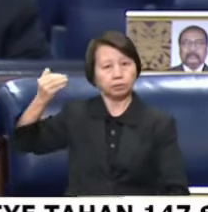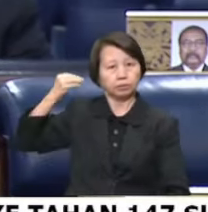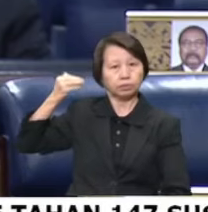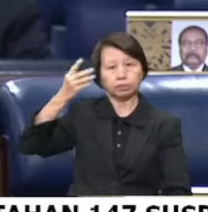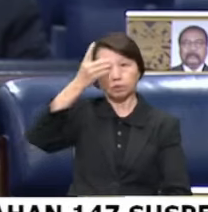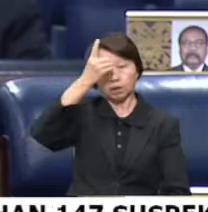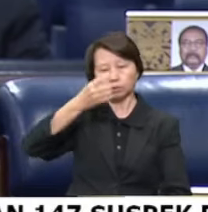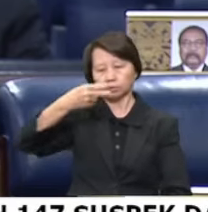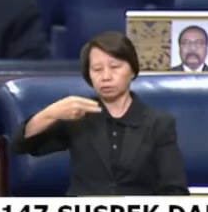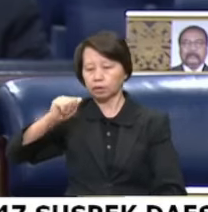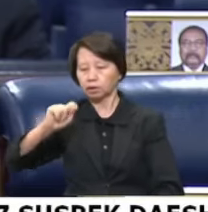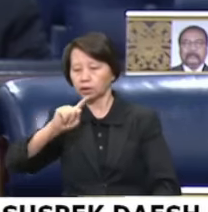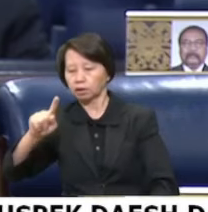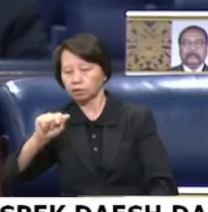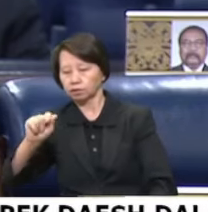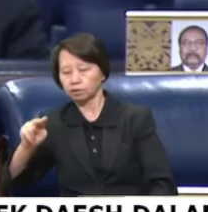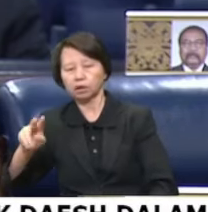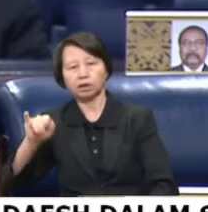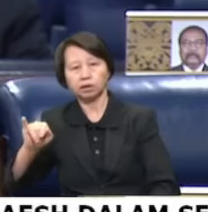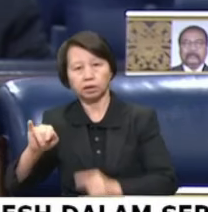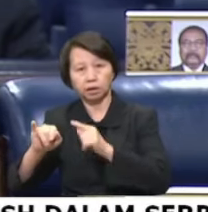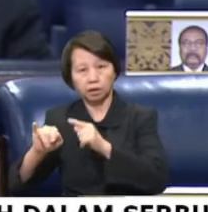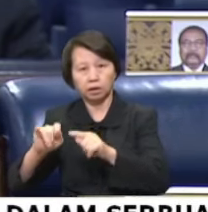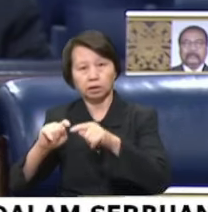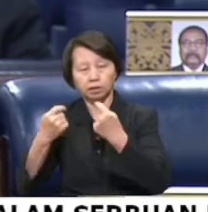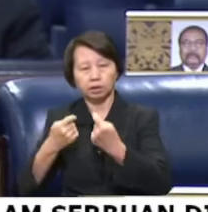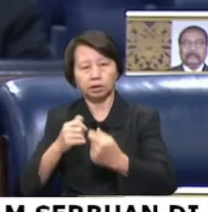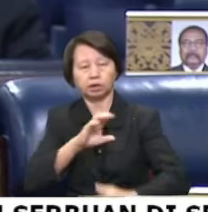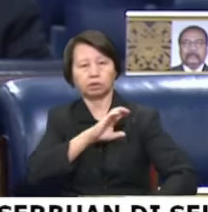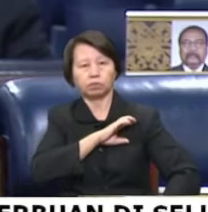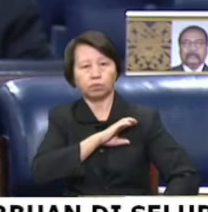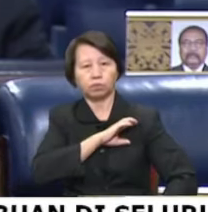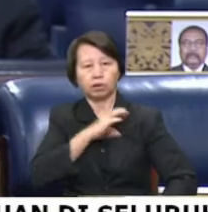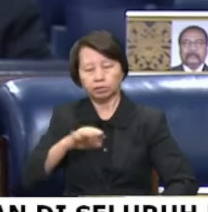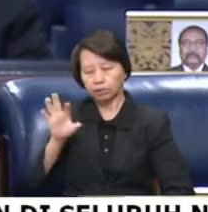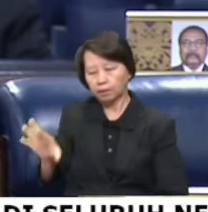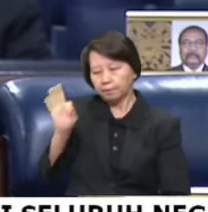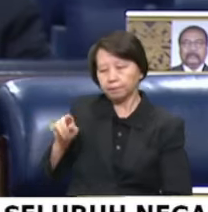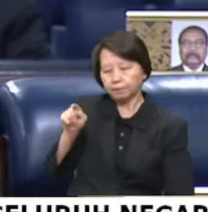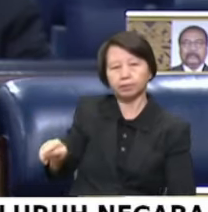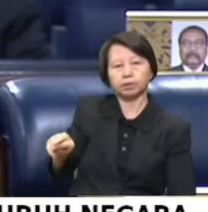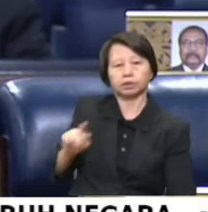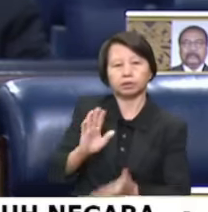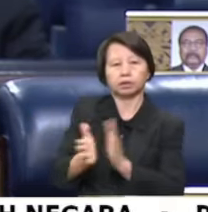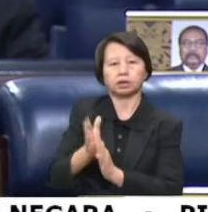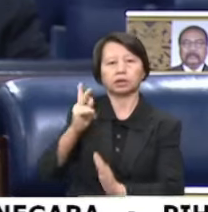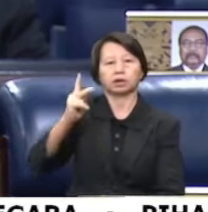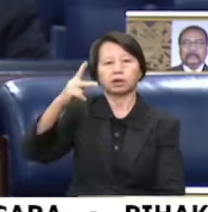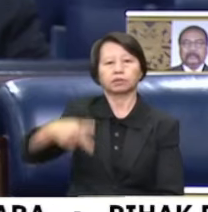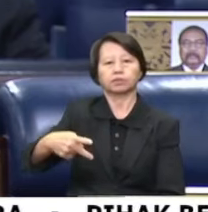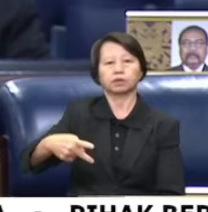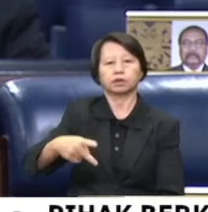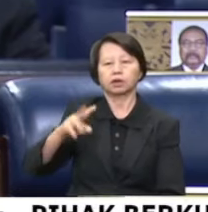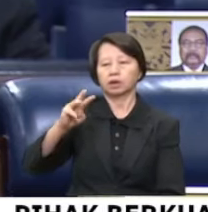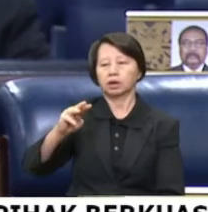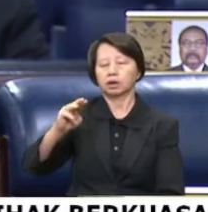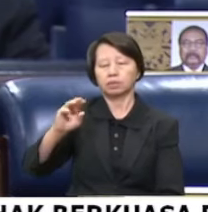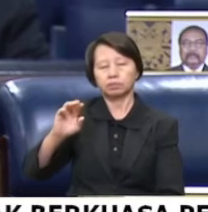Seri Hazani bin Ghazali dari Agensi Polis Diraja Malaysia telah dilantik sebagai Ketua Pengarah MCBA yang